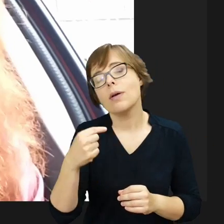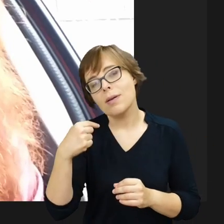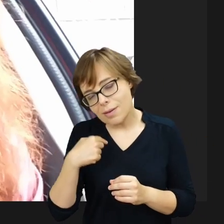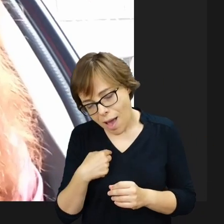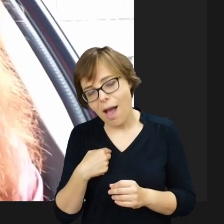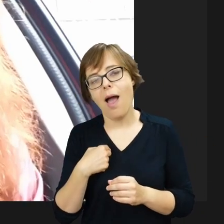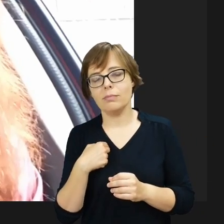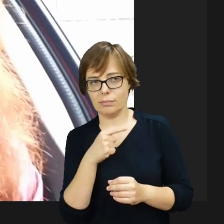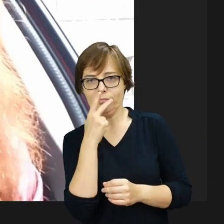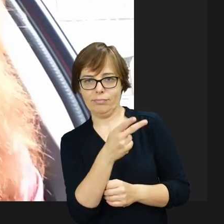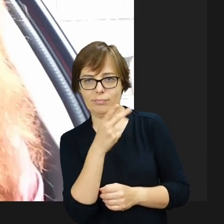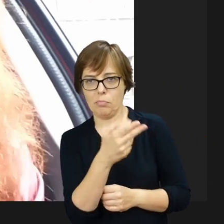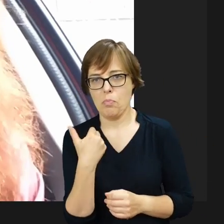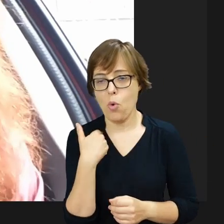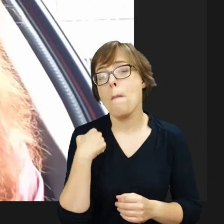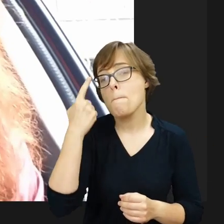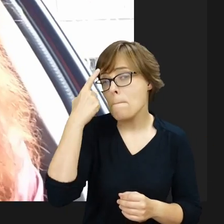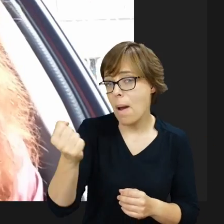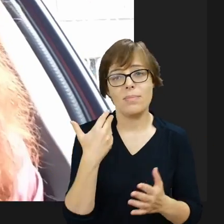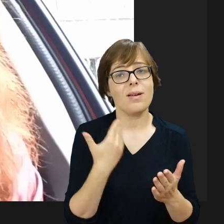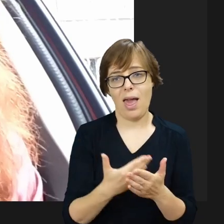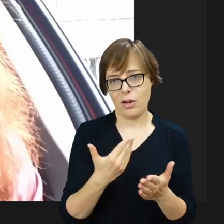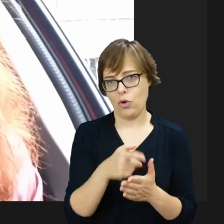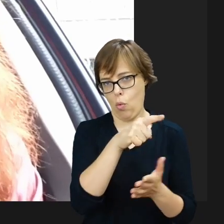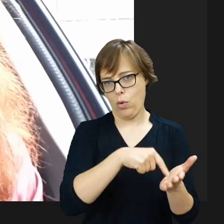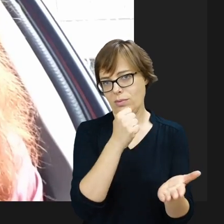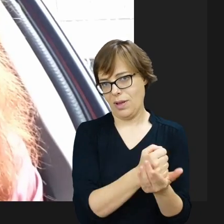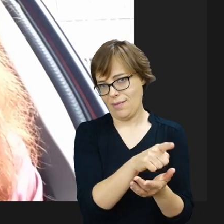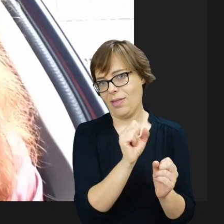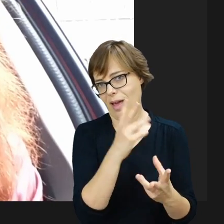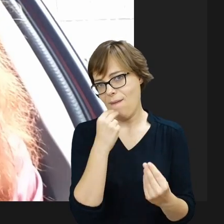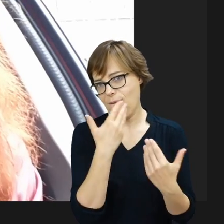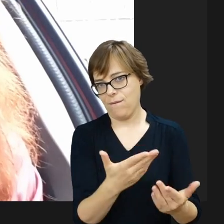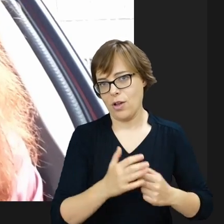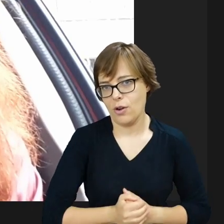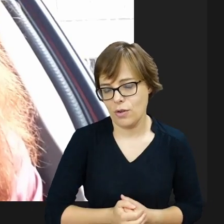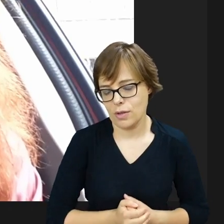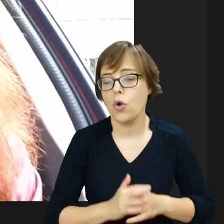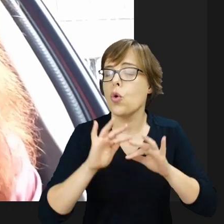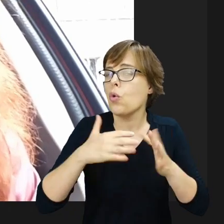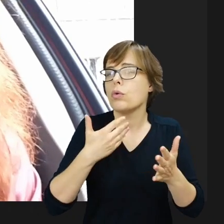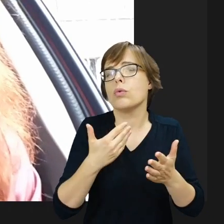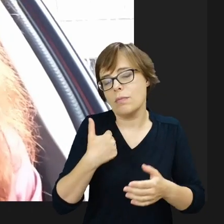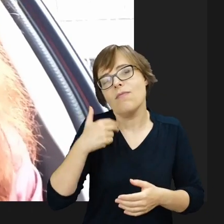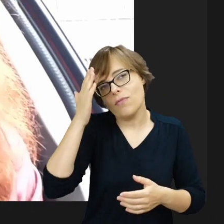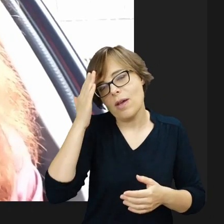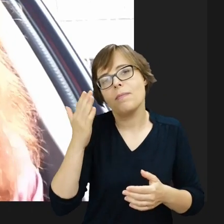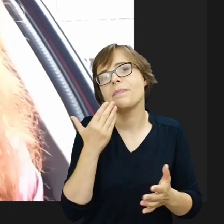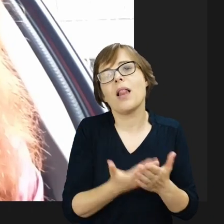wiem, pamiętam, dlaczego ona jest taka, jaka jest. To znaczy, dlaczego zawiera tyle